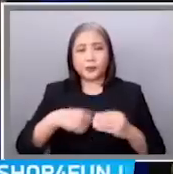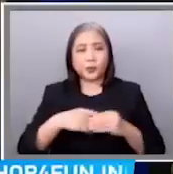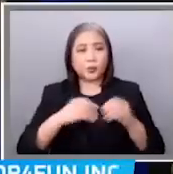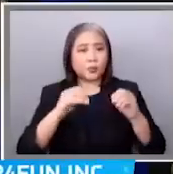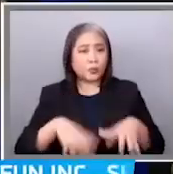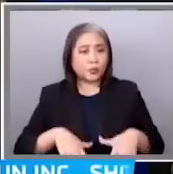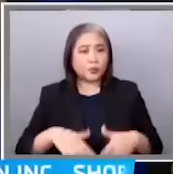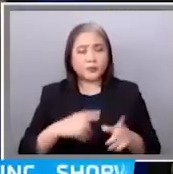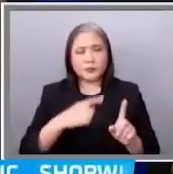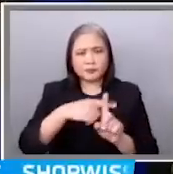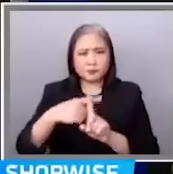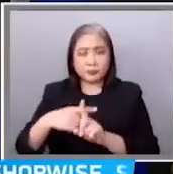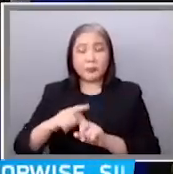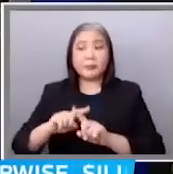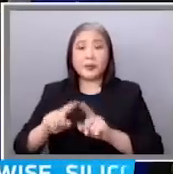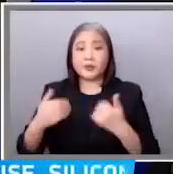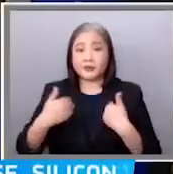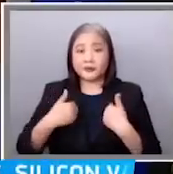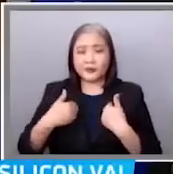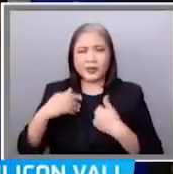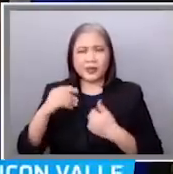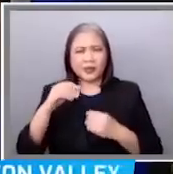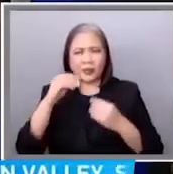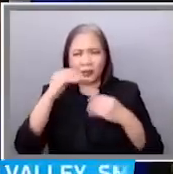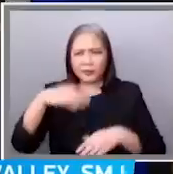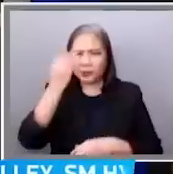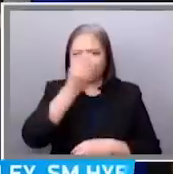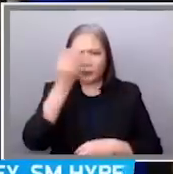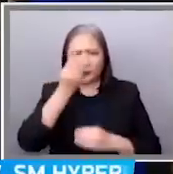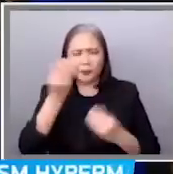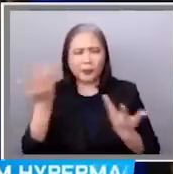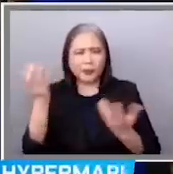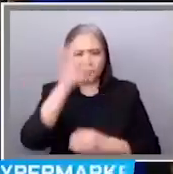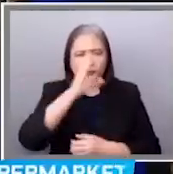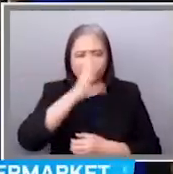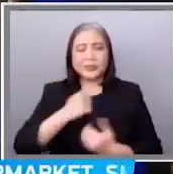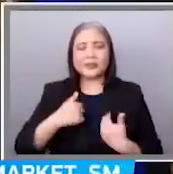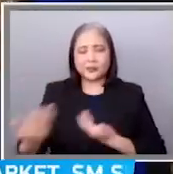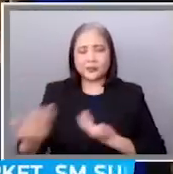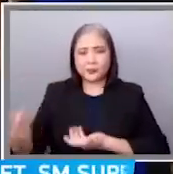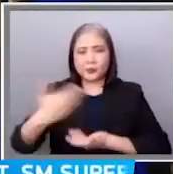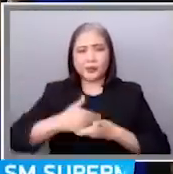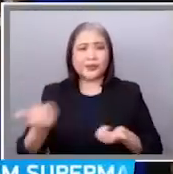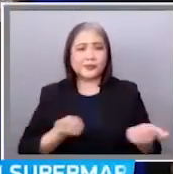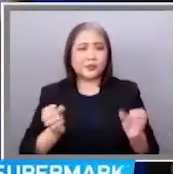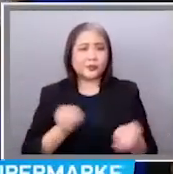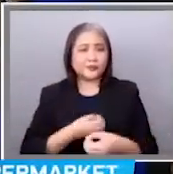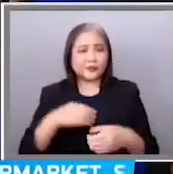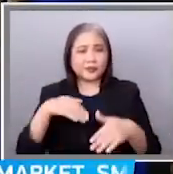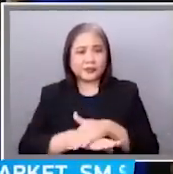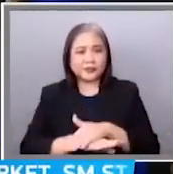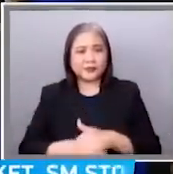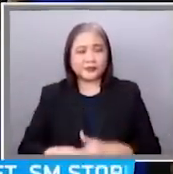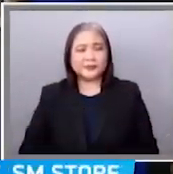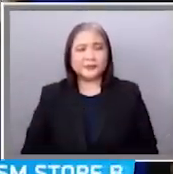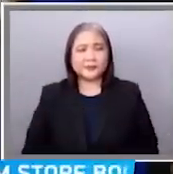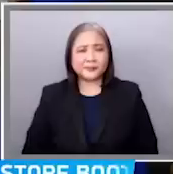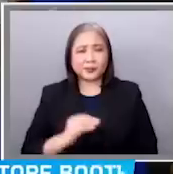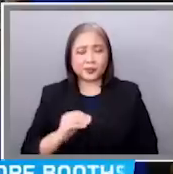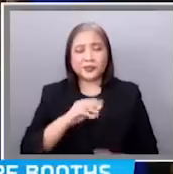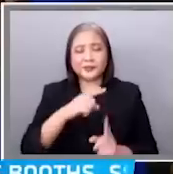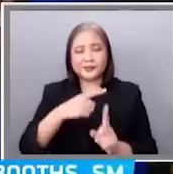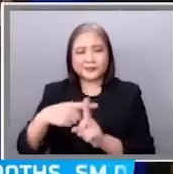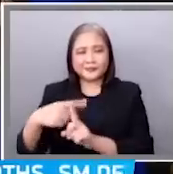sakali may mga naliligaw, pwede silang pumunta dito sa admin office sa entrance ng sementeryo. Dagdag na paalala